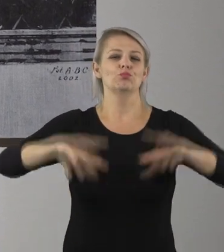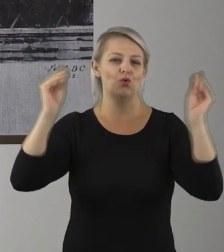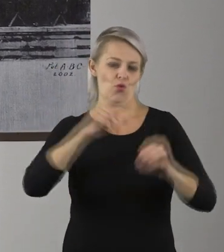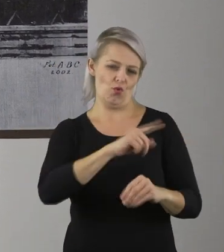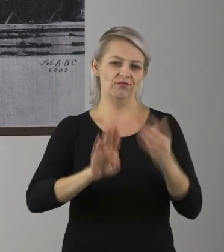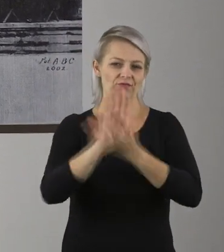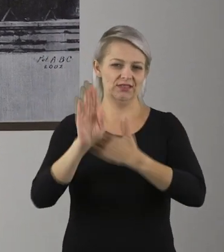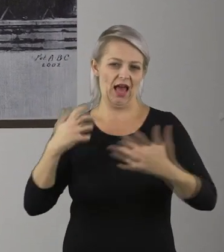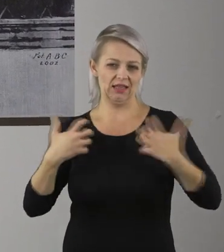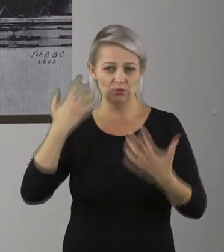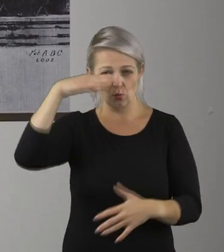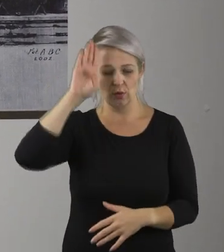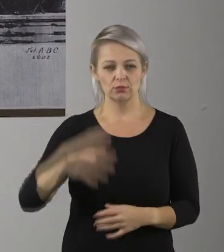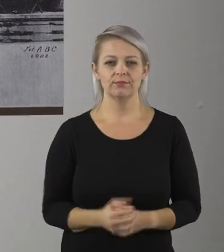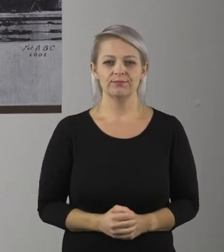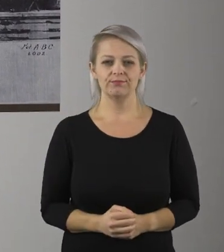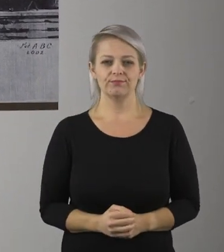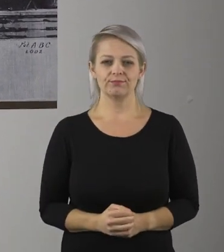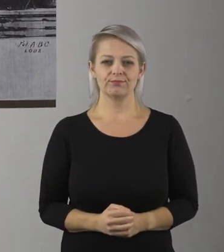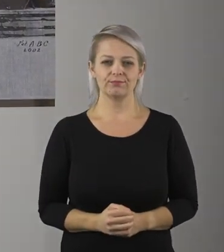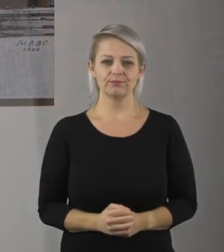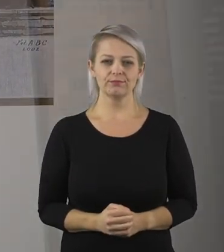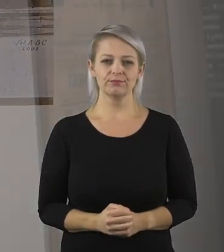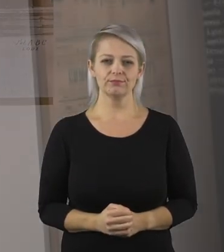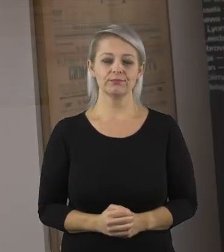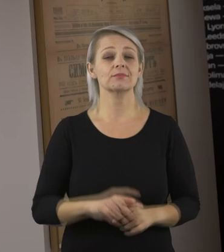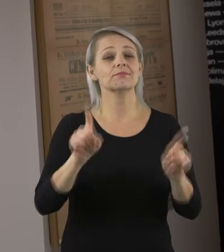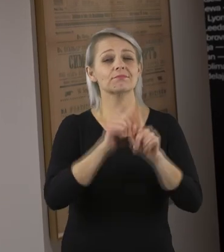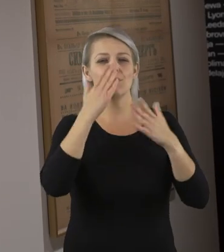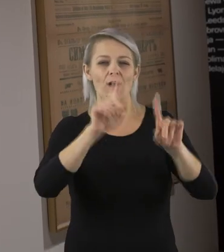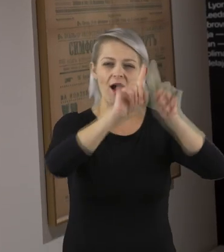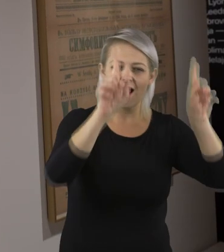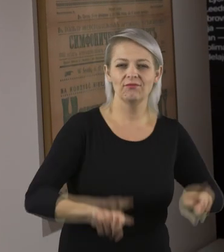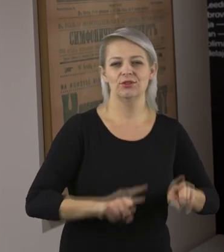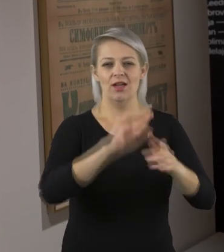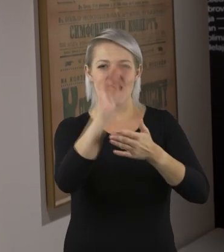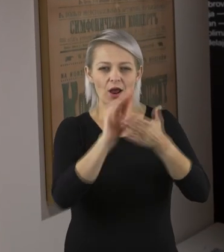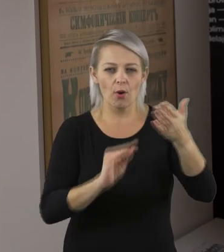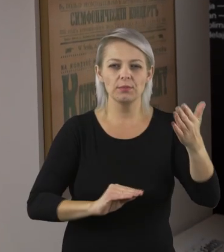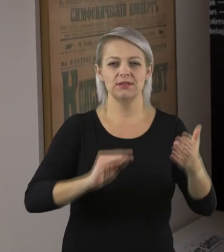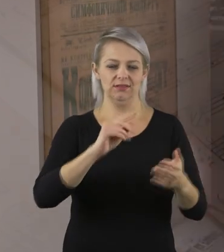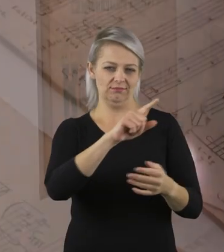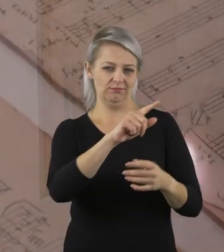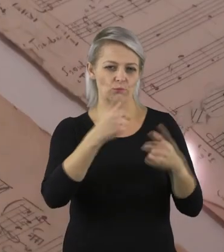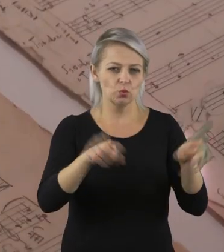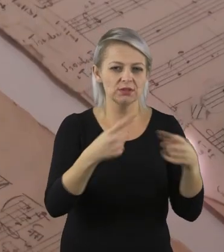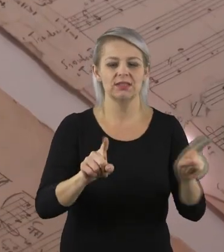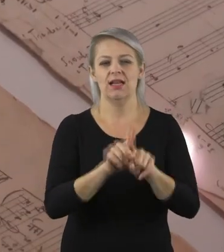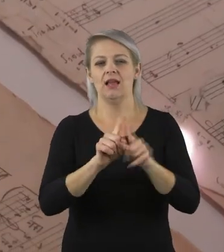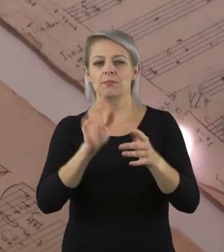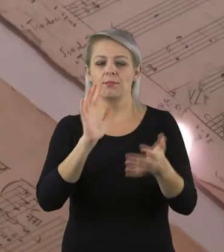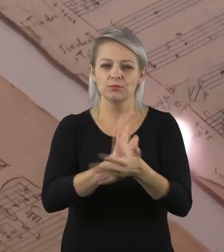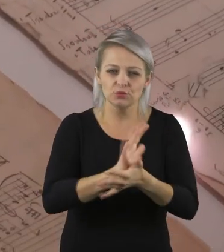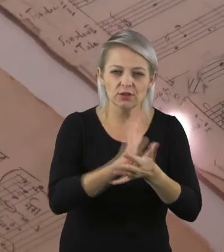Symfonicznej oraz debiutom artystycznym Łodzian. Ilustrują je afisze, rękopisy utworów,